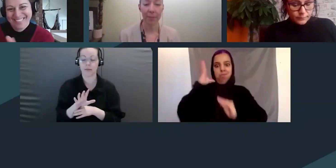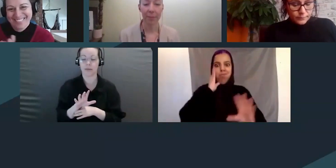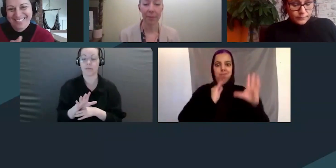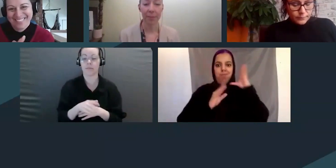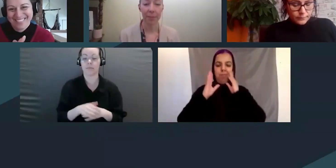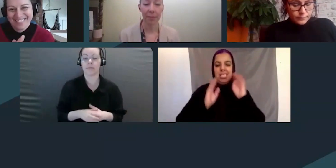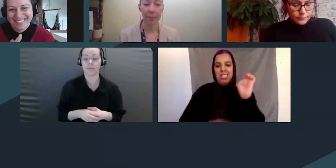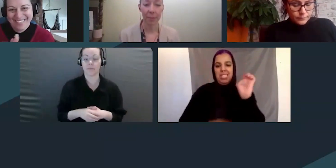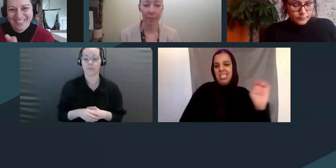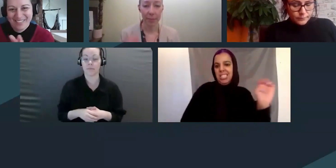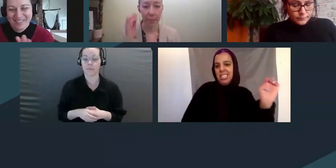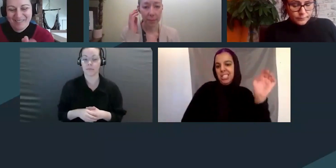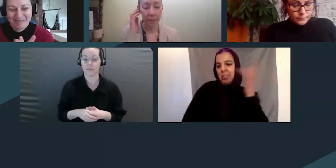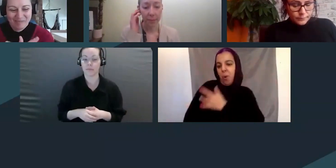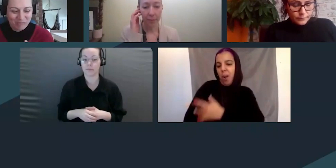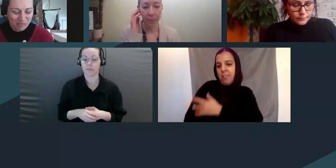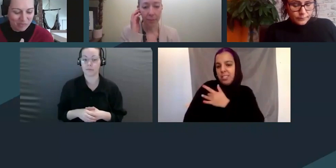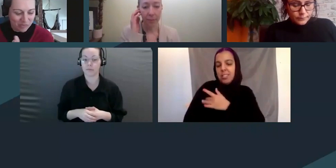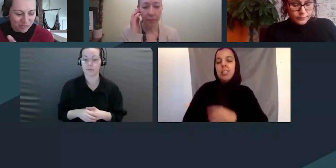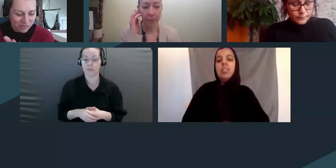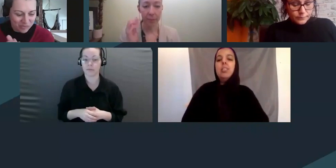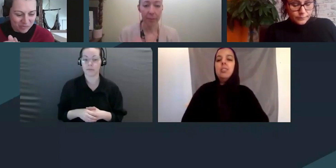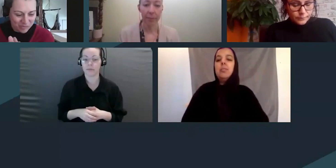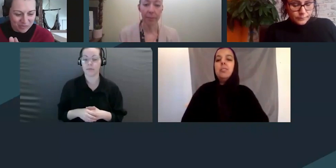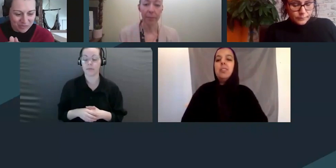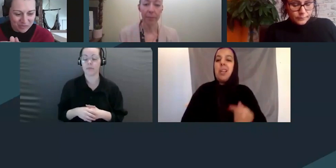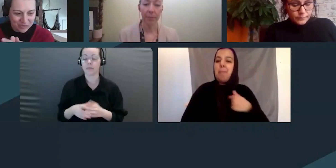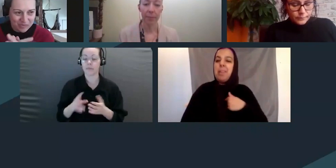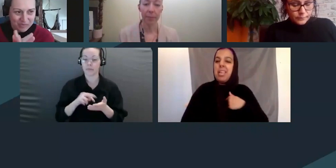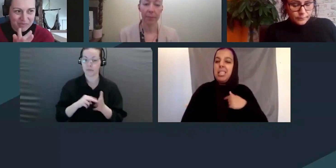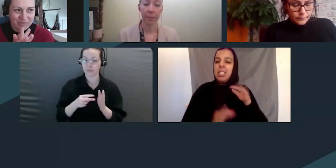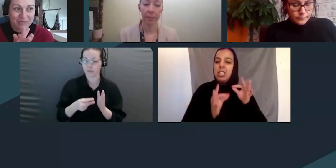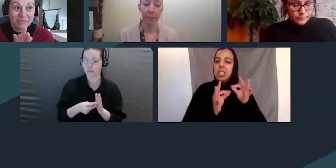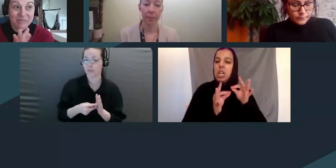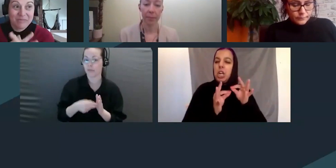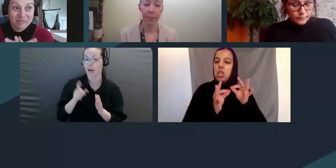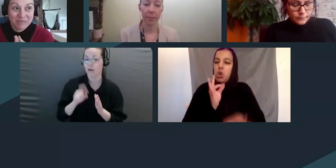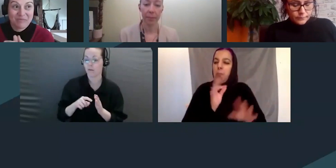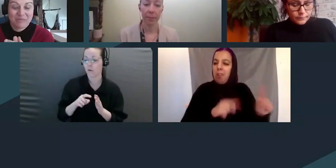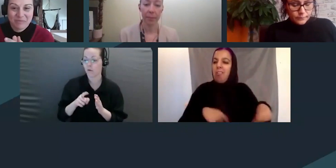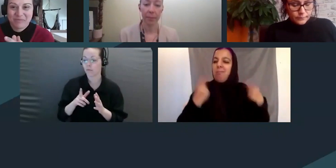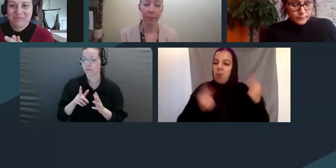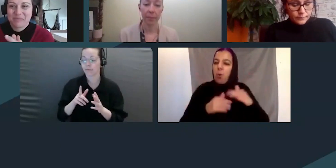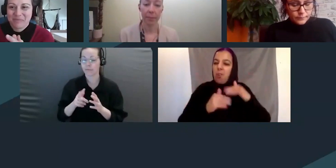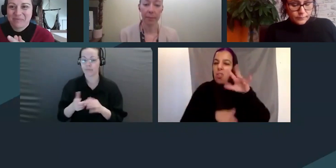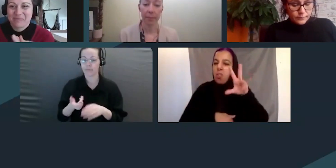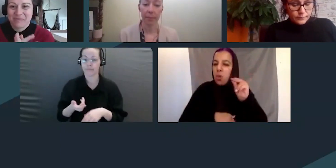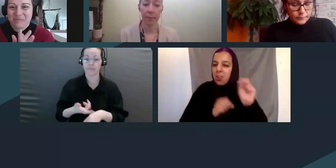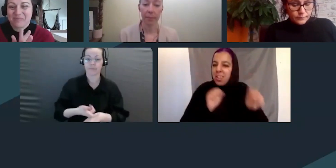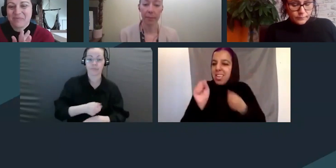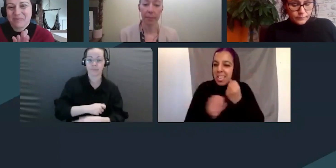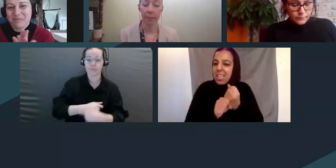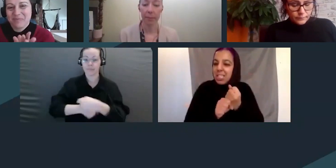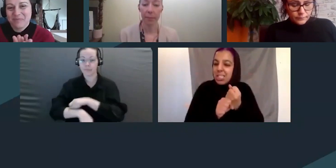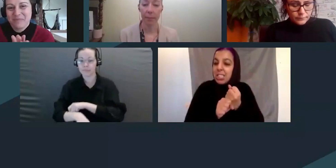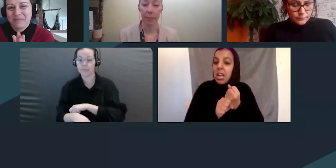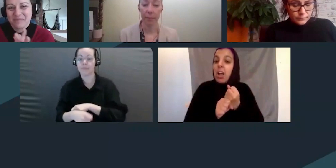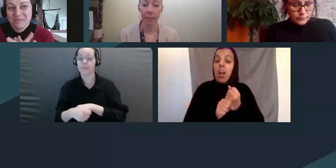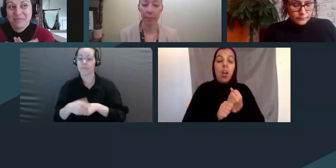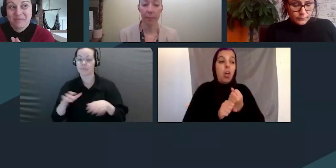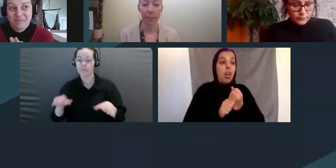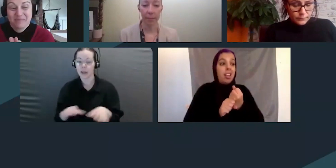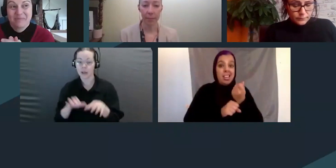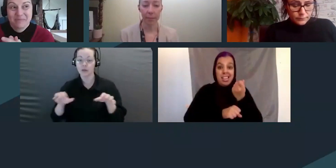inaudible. J'ai fait de l'interprétation depuis 30 ans. On en a commencé avec zéro aux années 90 en